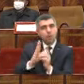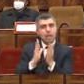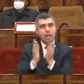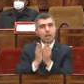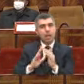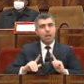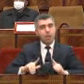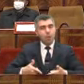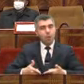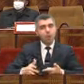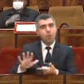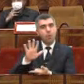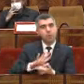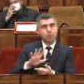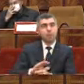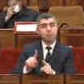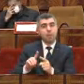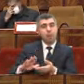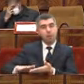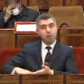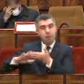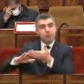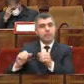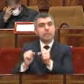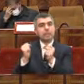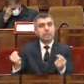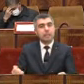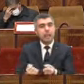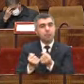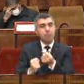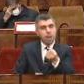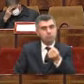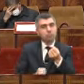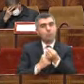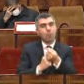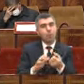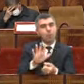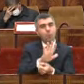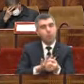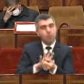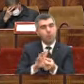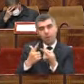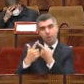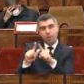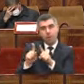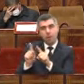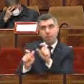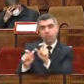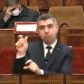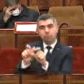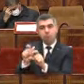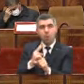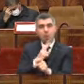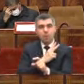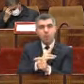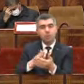العلمي التي نعتبرها رافعة للتنمية متوازنة وعماد تأهيل الرأسمال البشري.